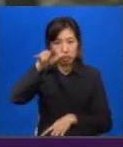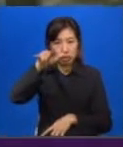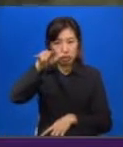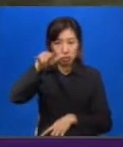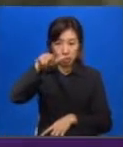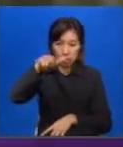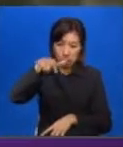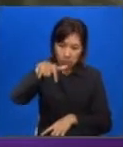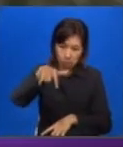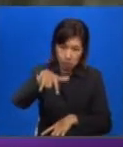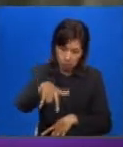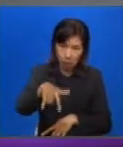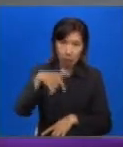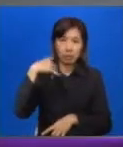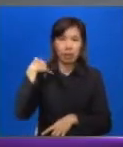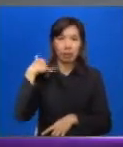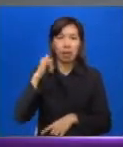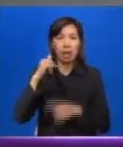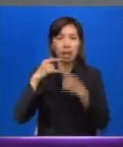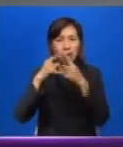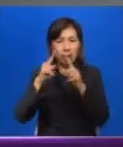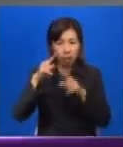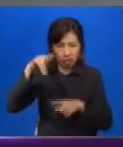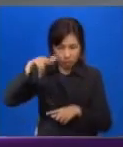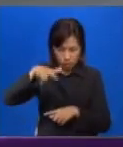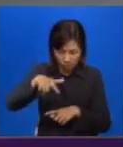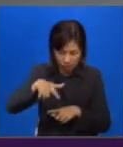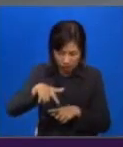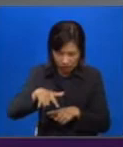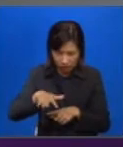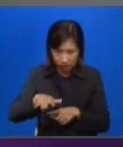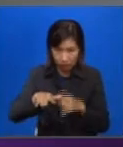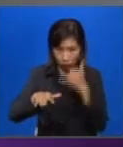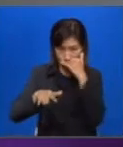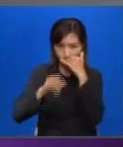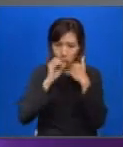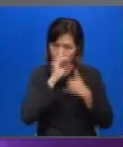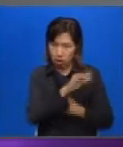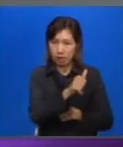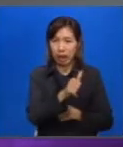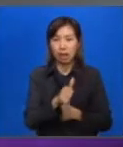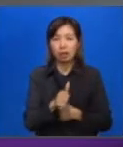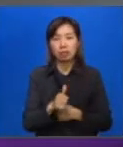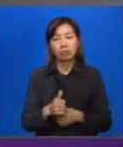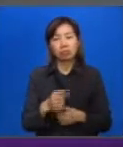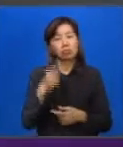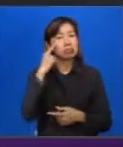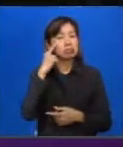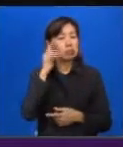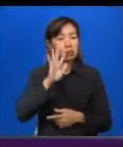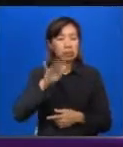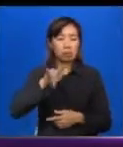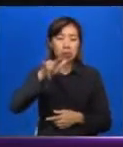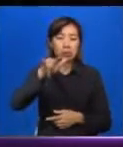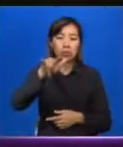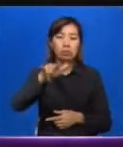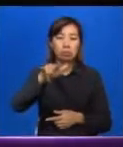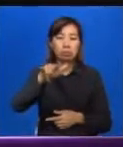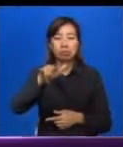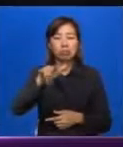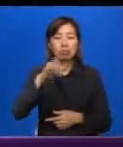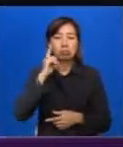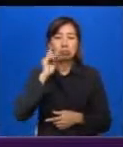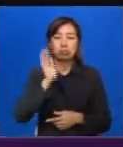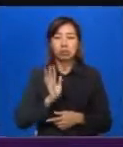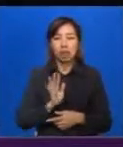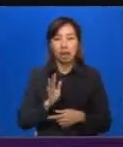วเครื่องตกลงสู่พื้นและก่อนที่จะถึงพื้นก็ยังพอมีเวลาที่จะแจ้งเหตุกับหอบังคับการบินข้อสันนิษฐานสุดท้